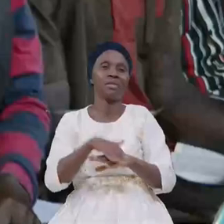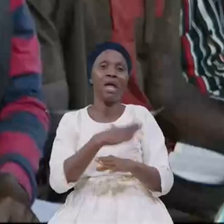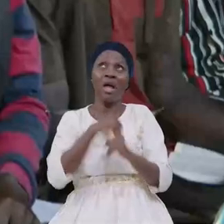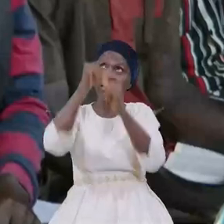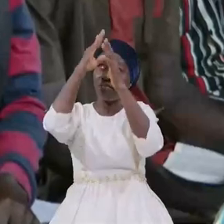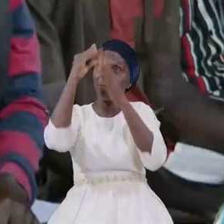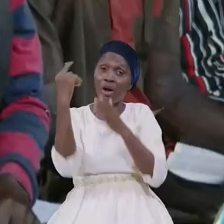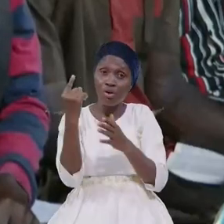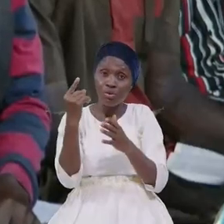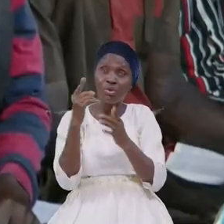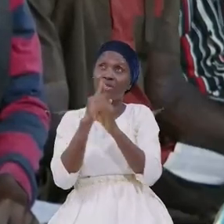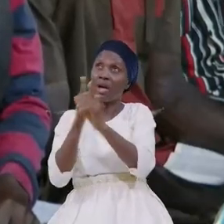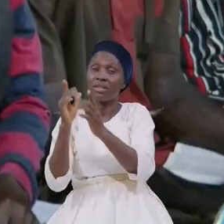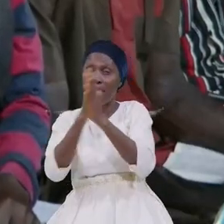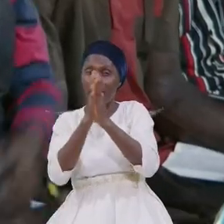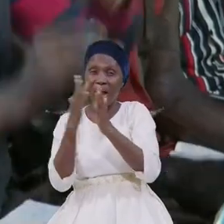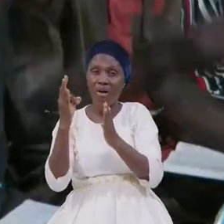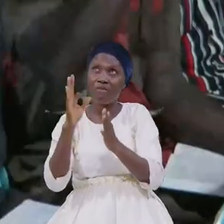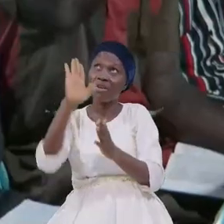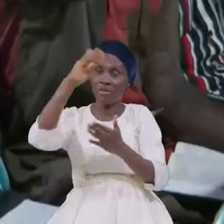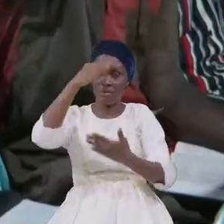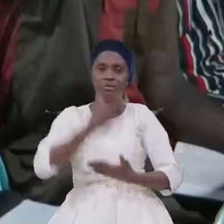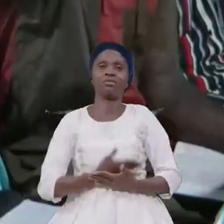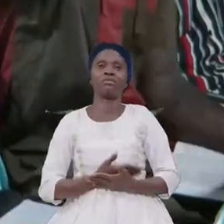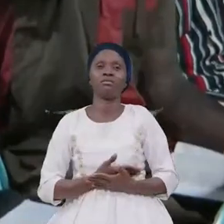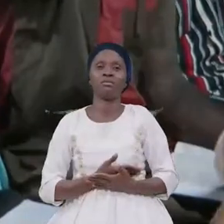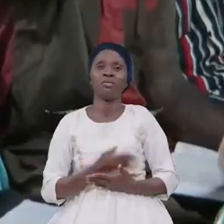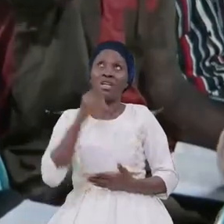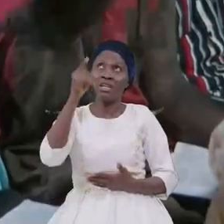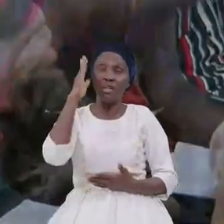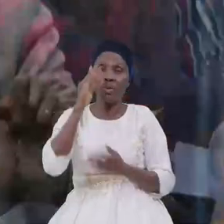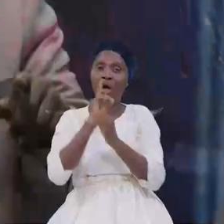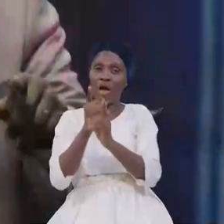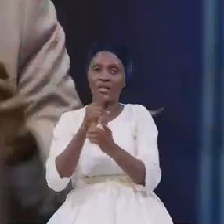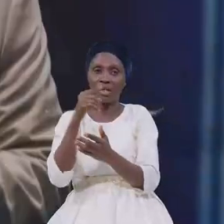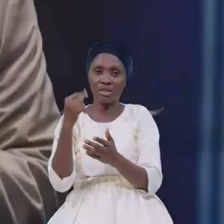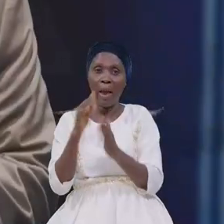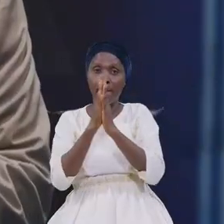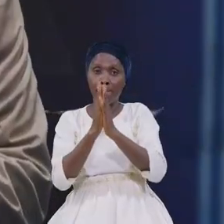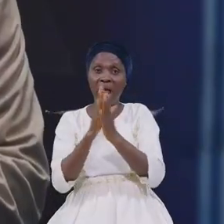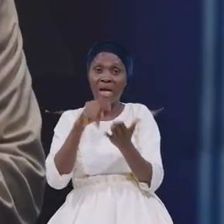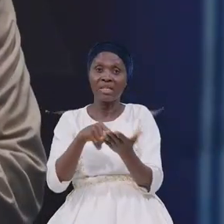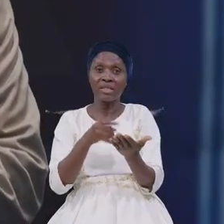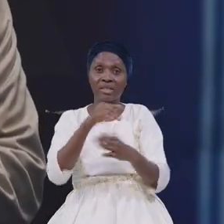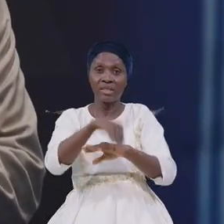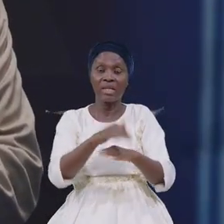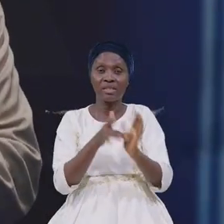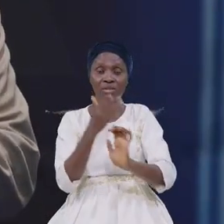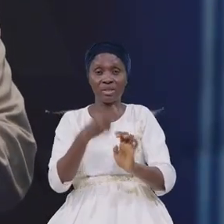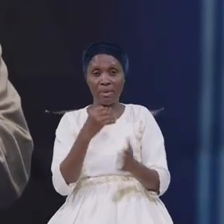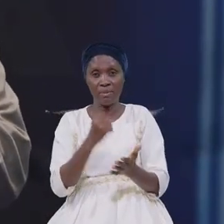du Fils. Il exaucera votre prière ce soir et sa prière. Et puis, après